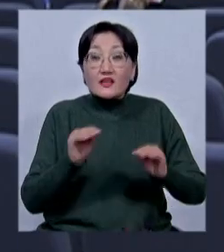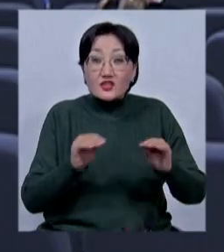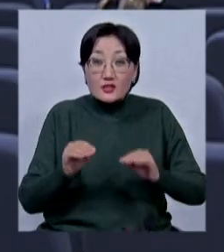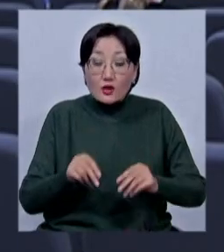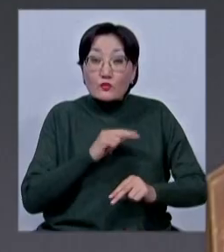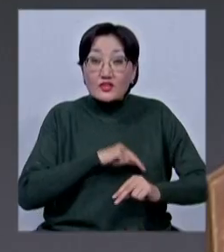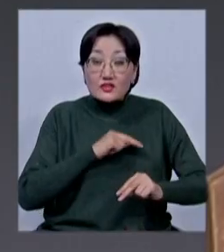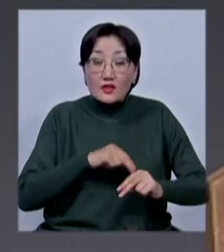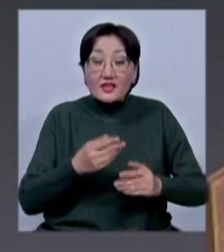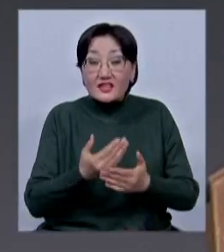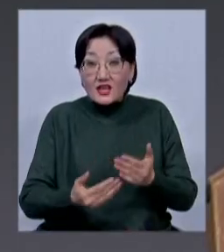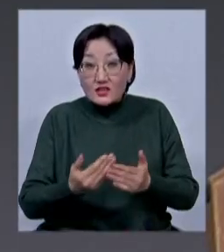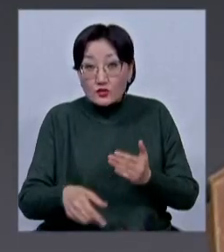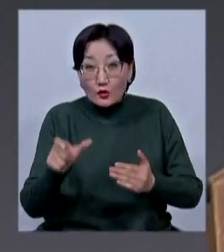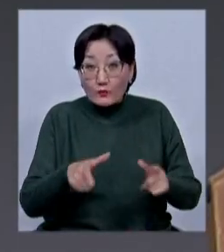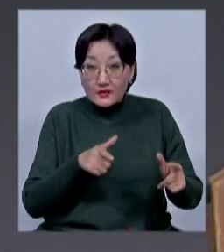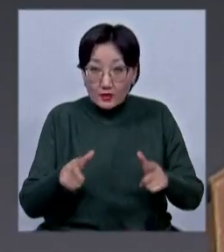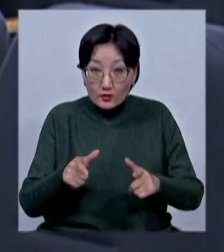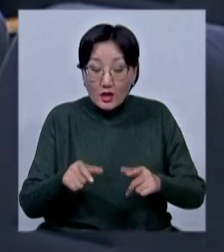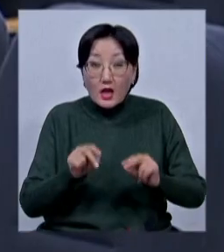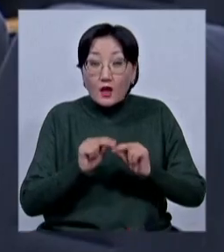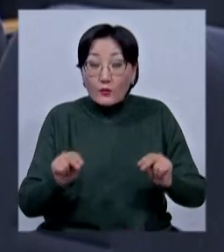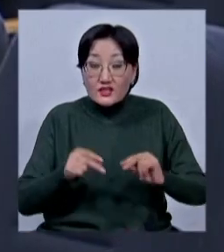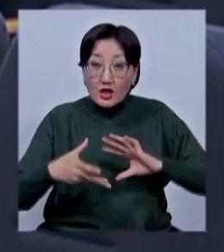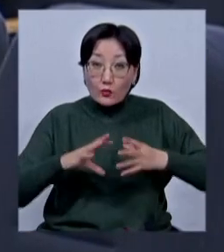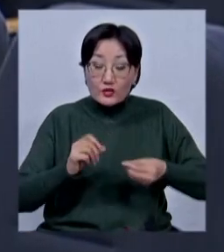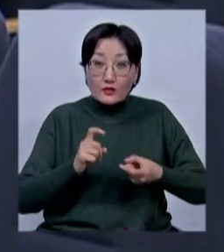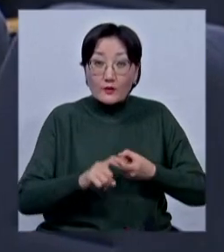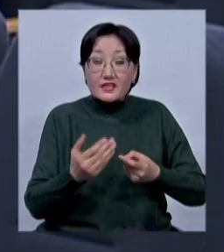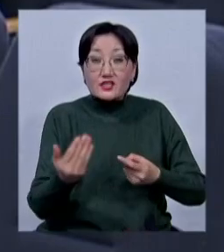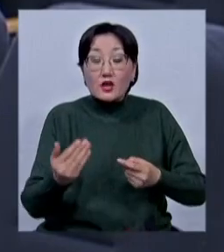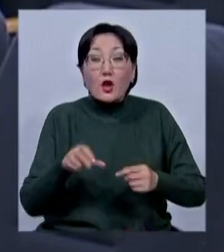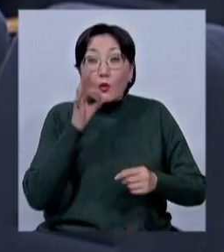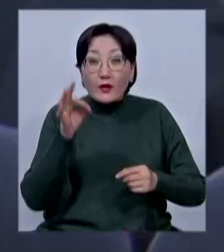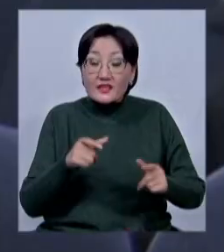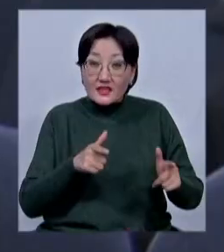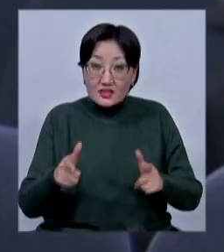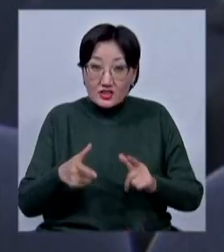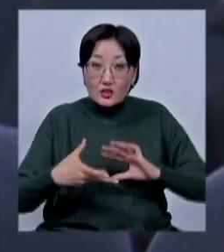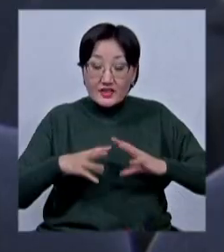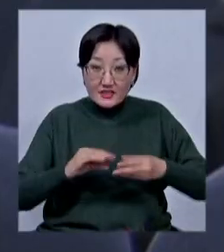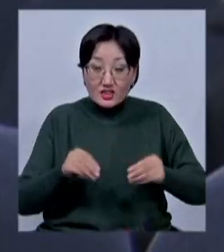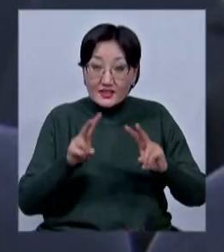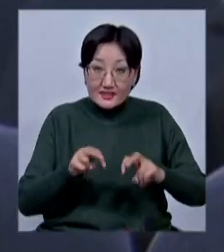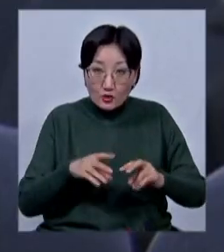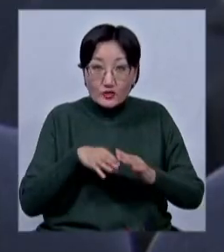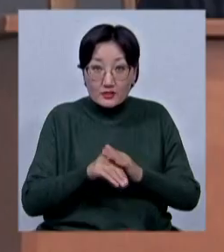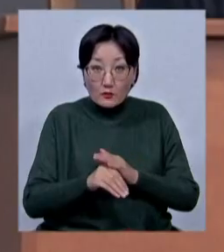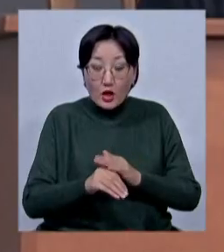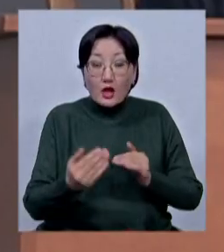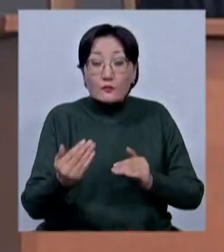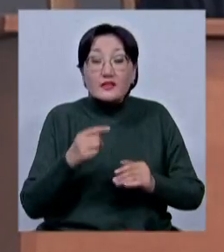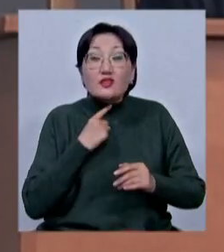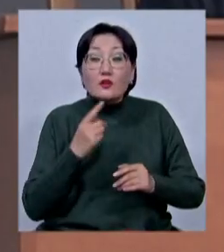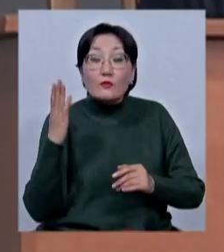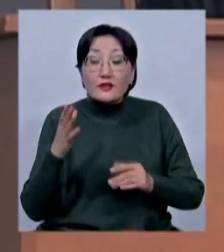үйлестірушілердің міндеттеріне консультанттардың дайындығы мен оқу қорытындылары бойынша олардың біліктілік даярлығының нәтижесін тексеру керек. Сондай-ақ олар